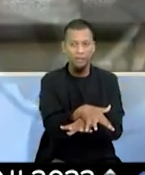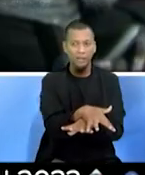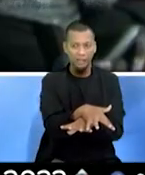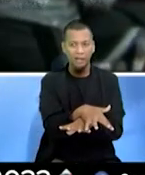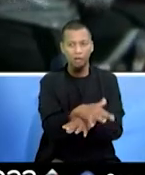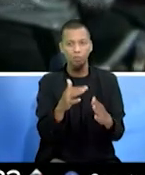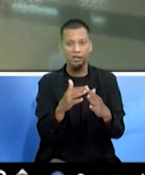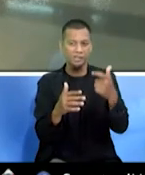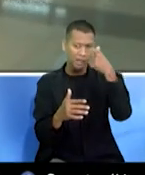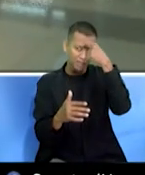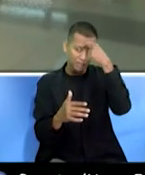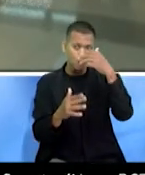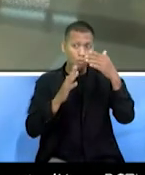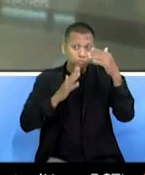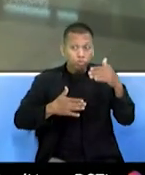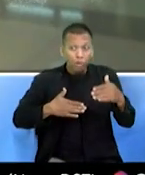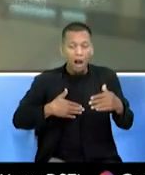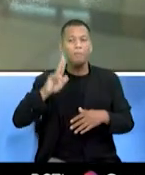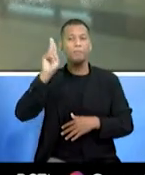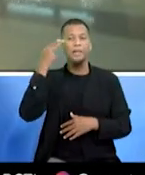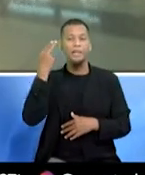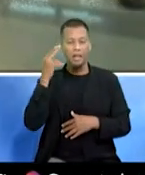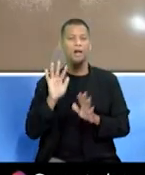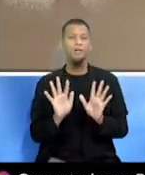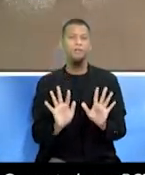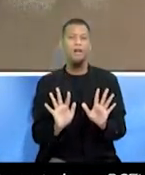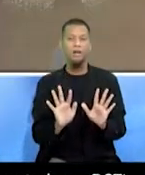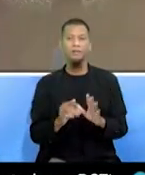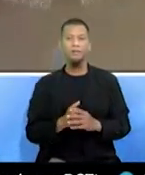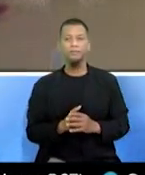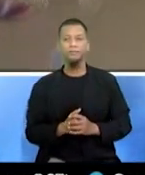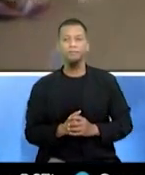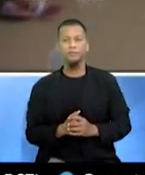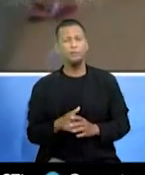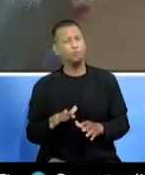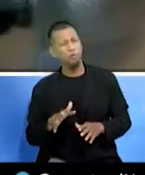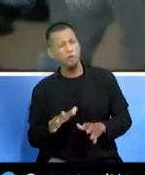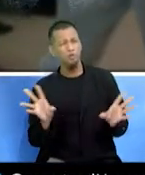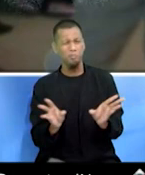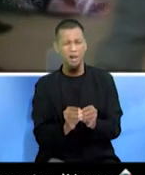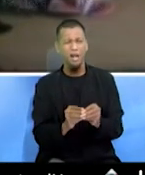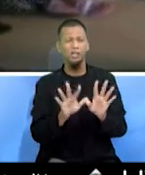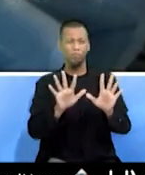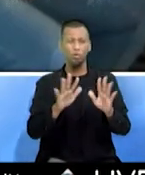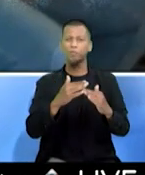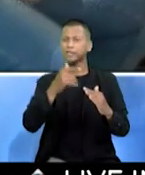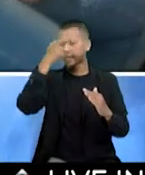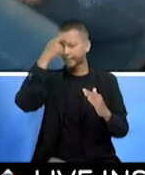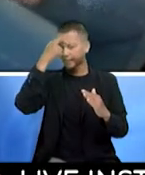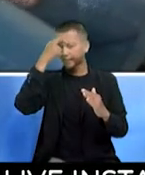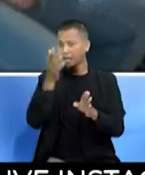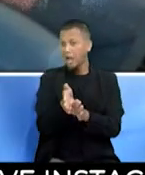sakit milik pemerintah saja. Dalam hal ini kurang dari 10 rumah sakit milik Kementerian Kesehatan. Memang awalnya 12, jadi